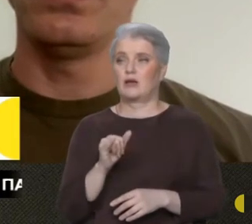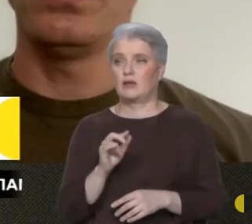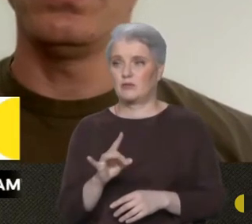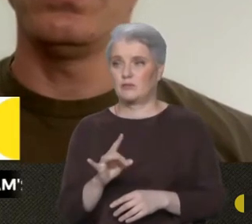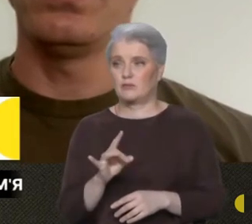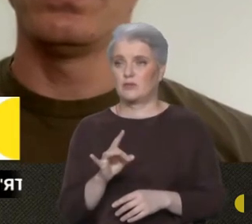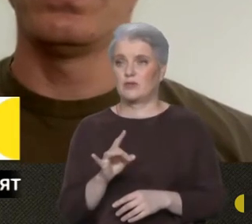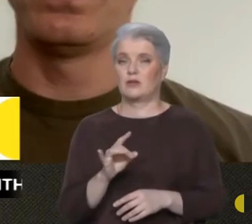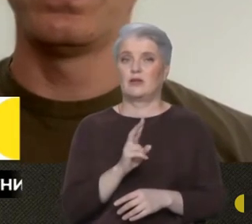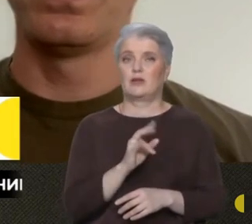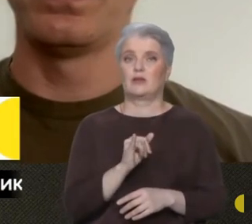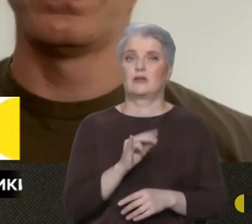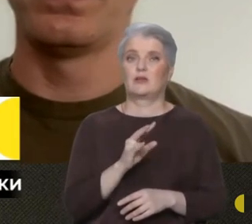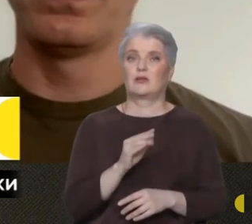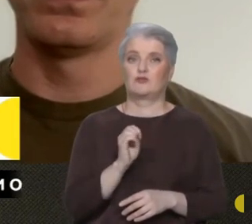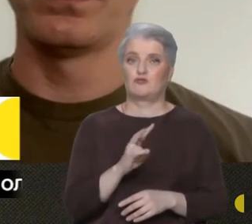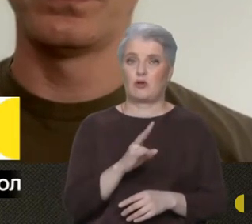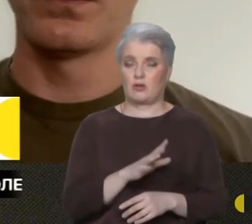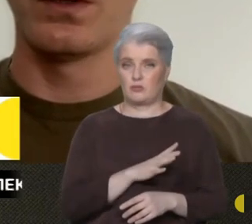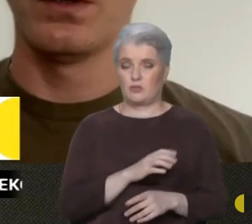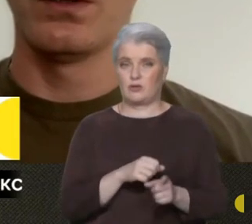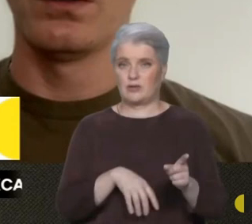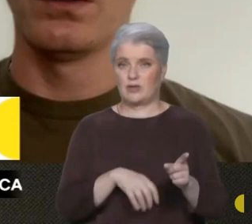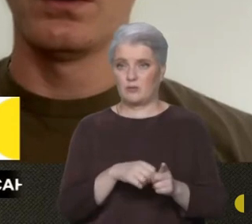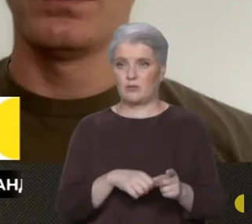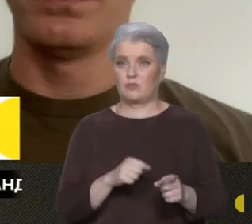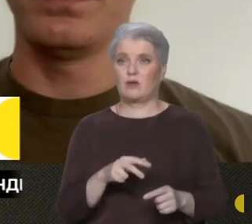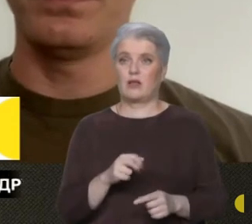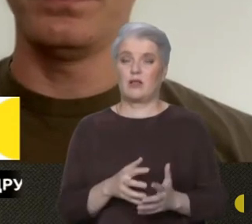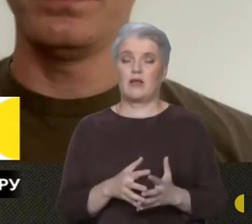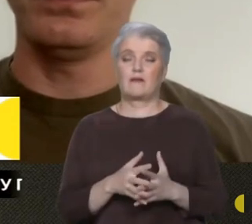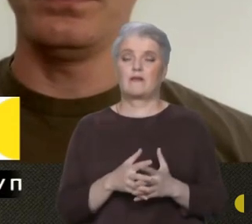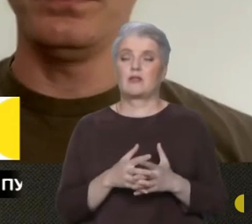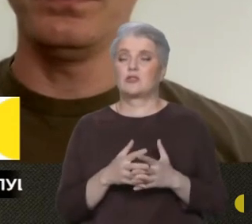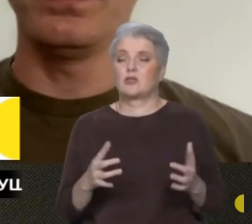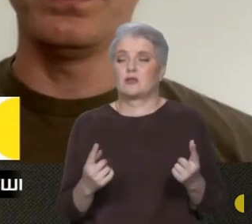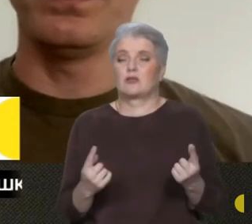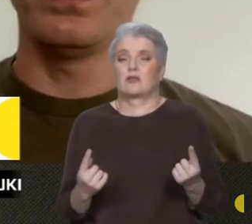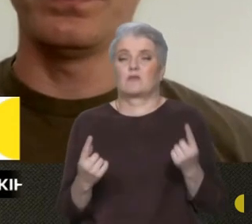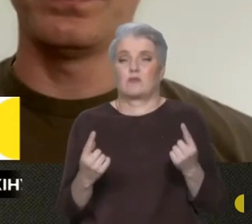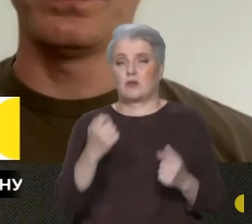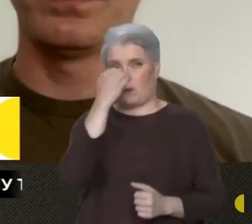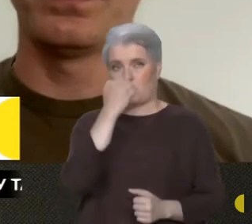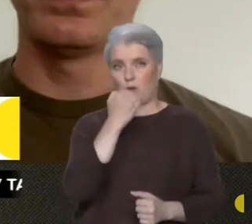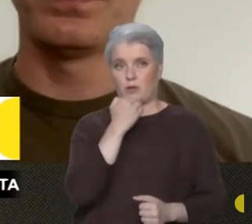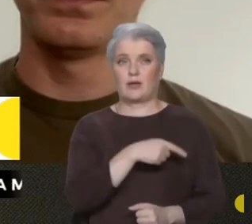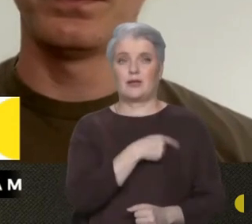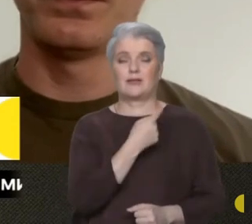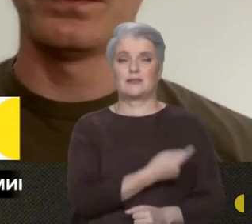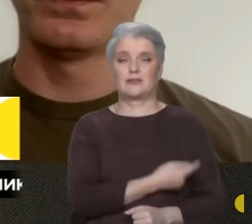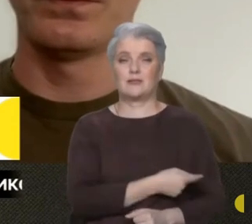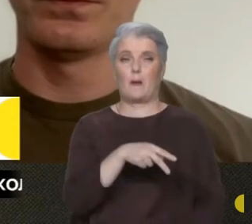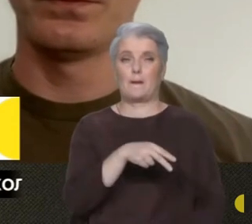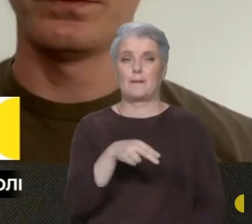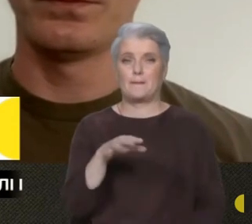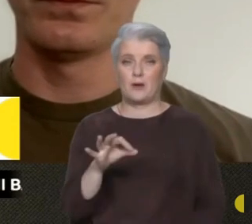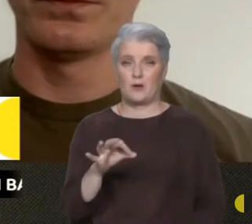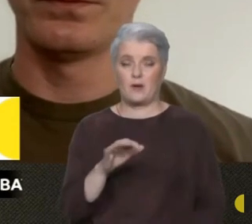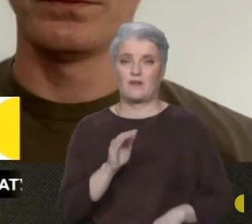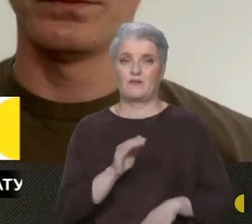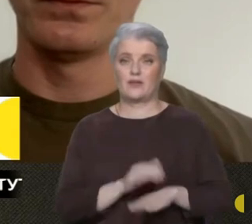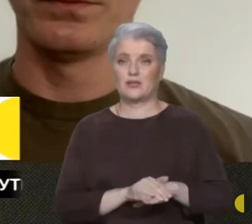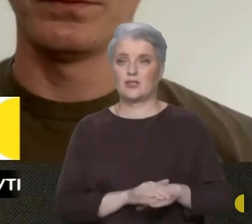навіть кінжали були запущені. Ну, але величезна, просто неймовірно велика подяка силам протиповітряної оборони.